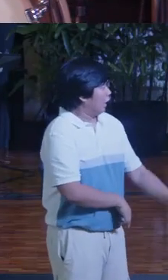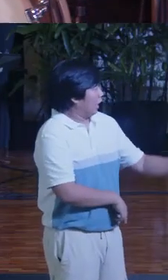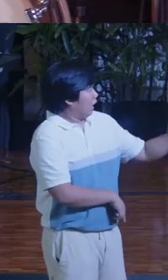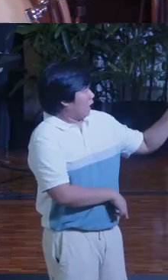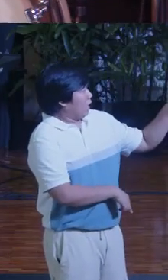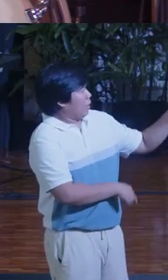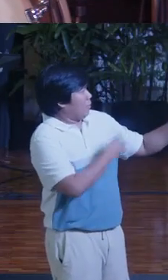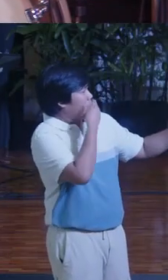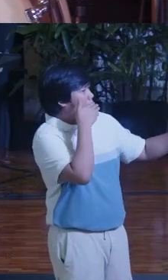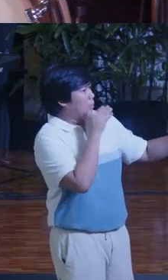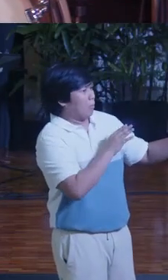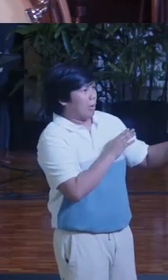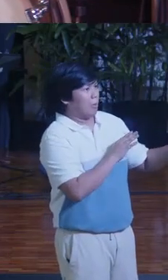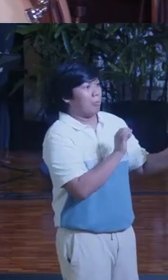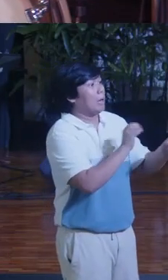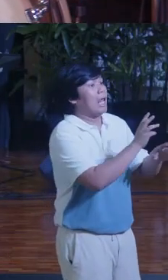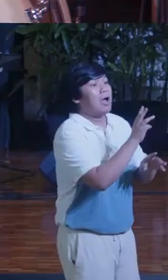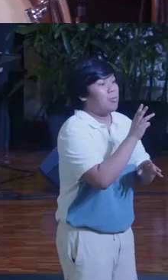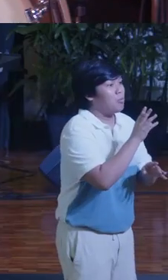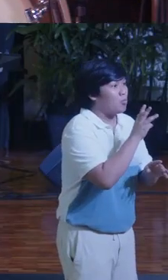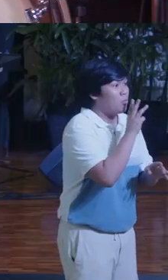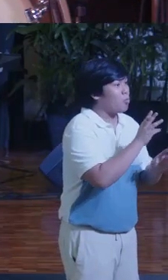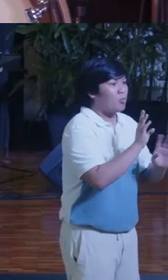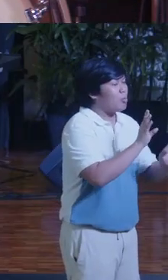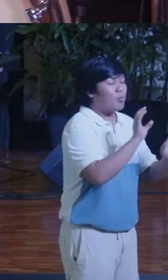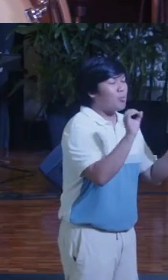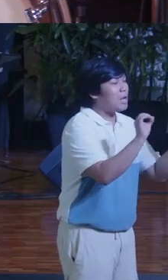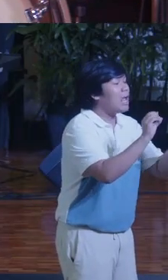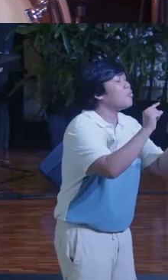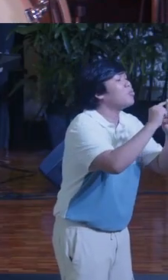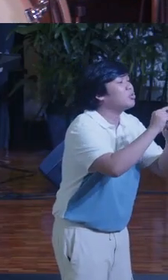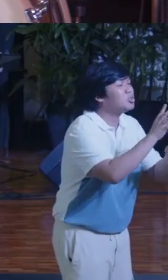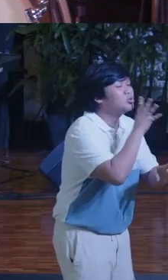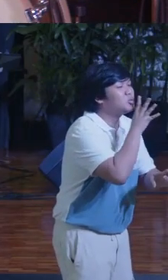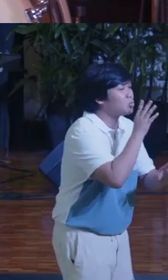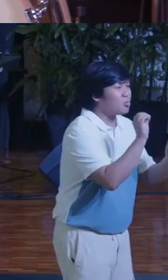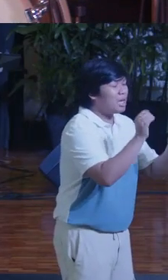hindi mo sinabi, pero sinabi mo sa puso mo.